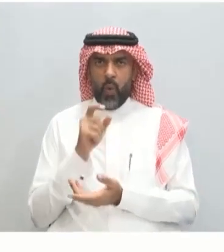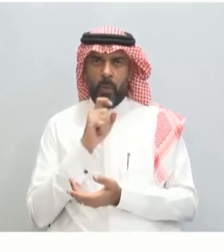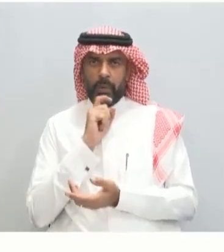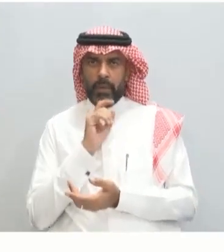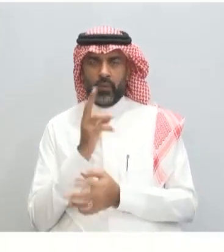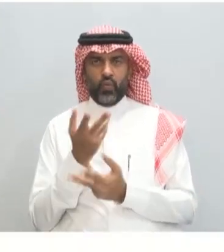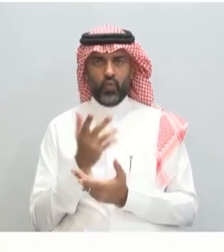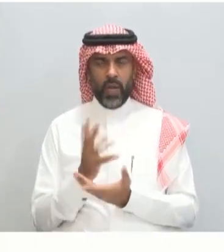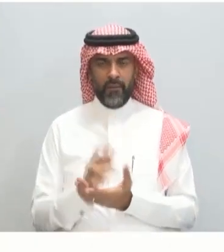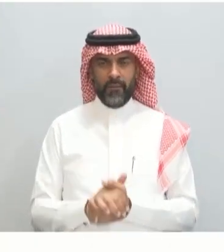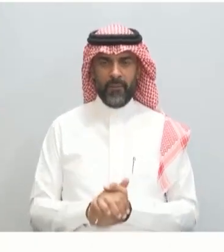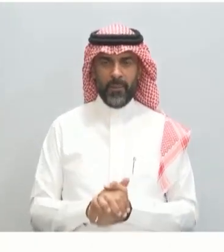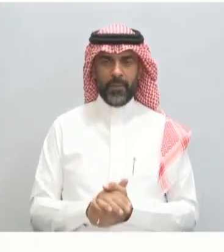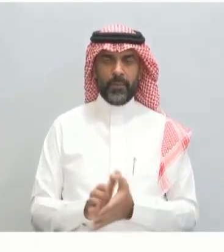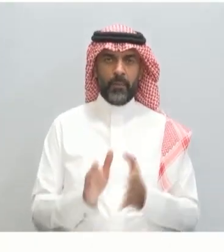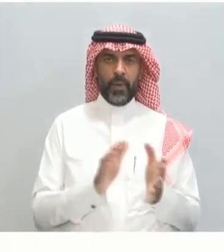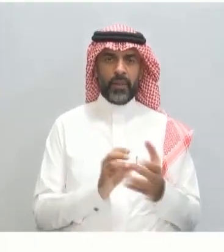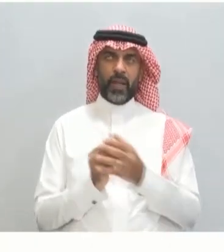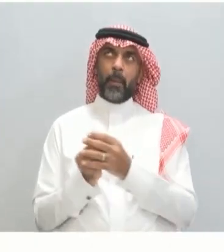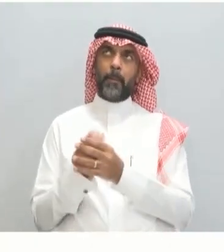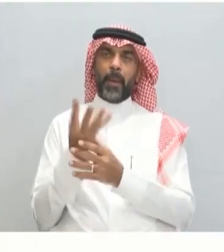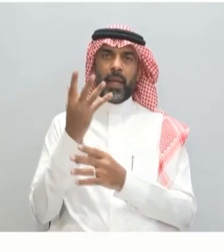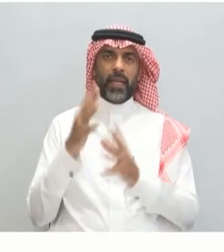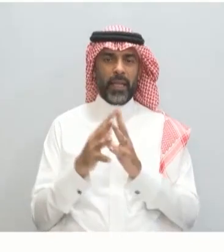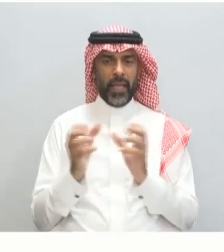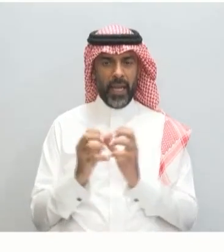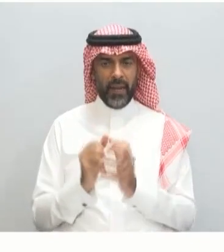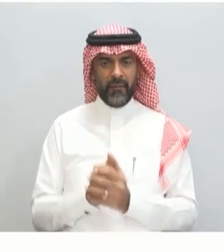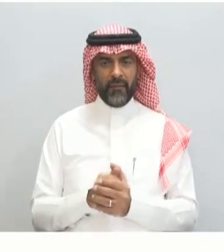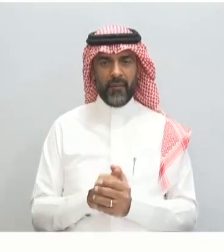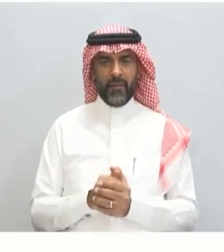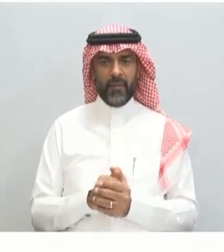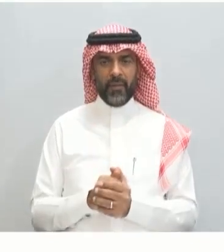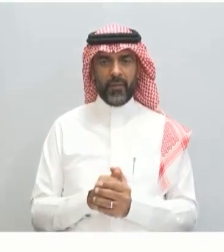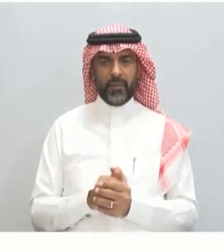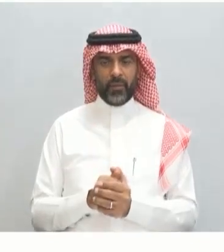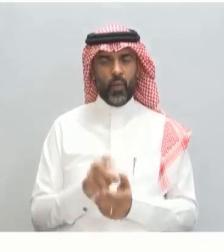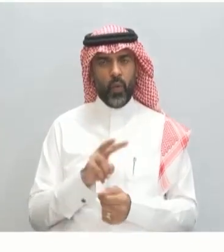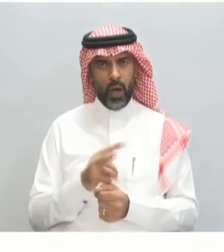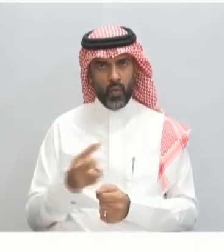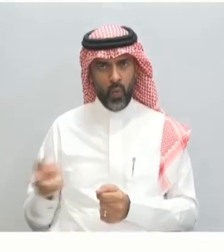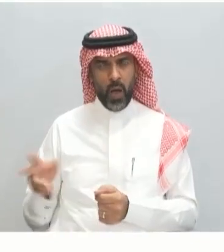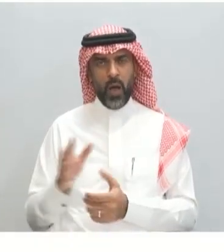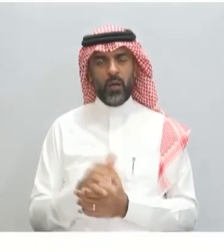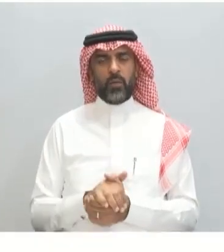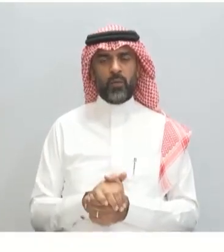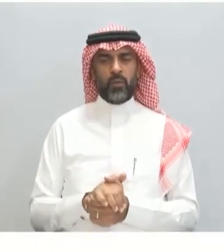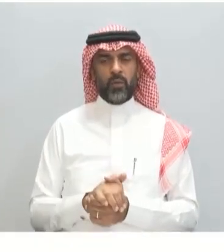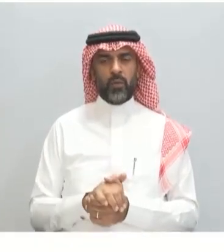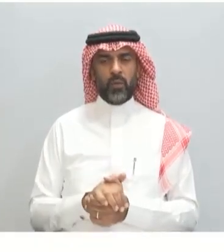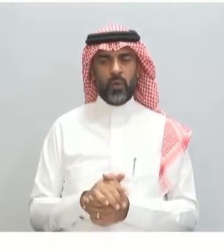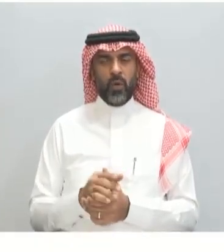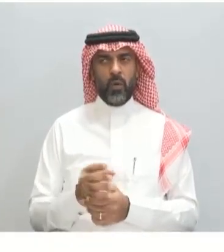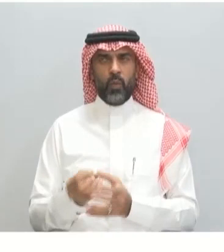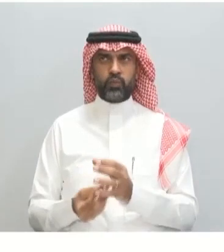الزلزال ومن ثم انتقلنا الى البراكين تعريفها وانواعها ثائره